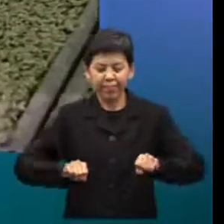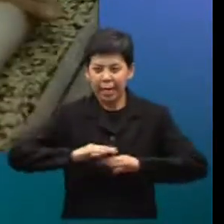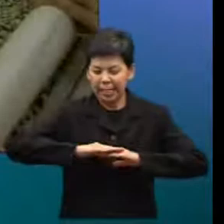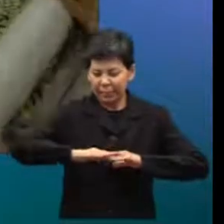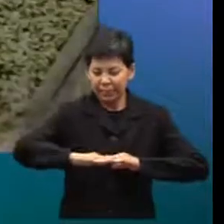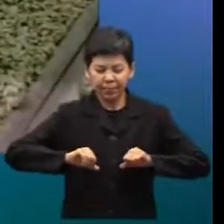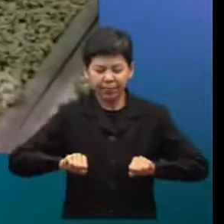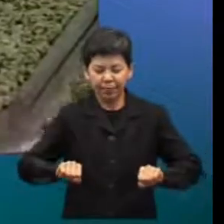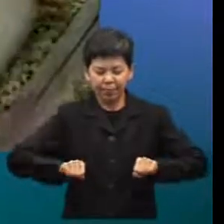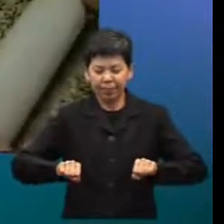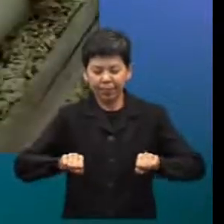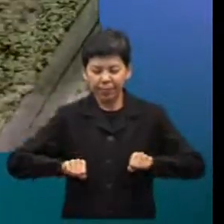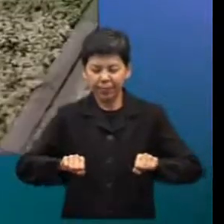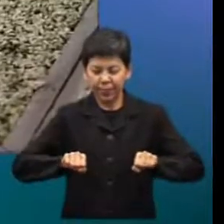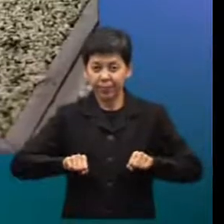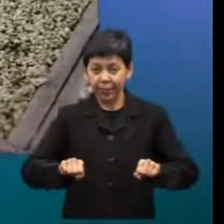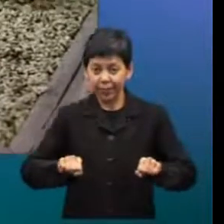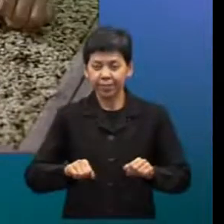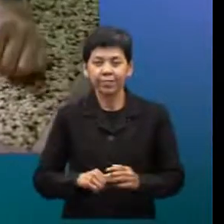บ